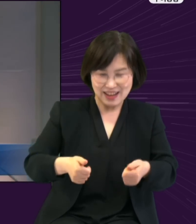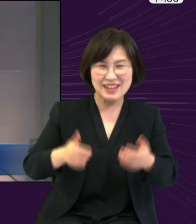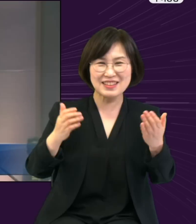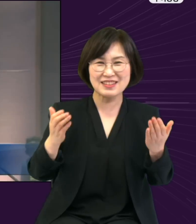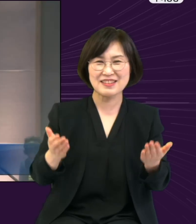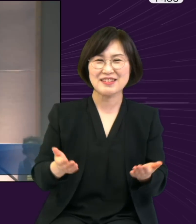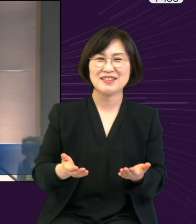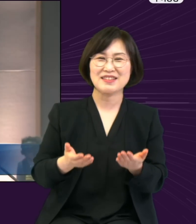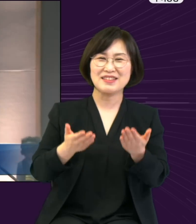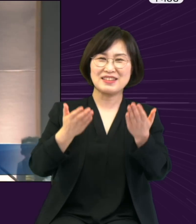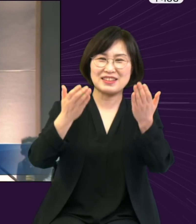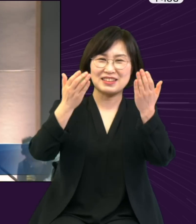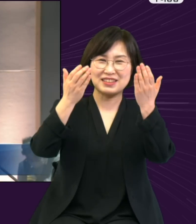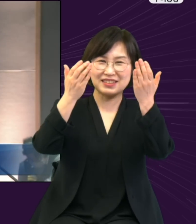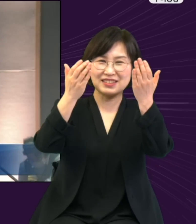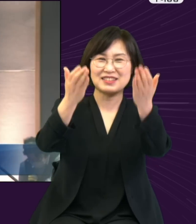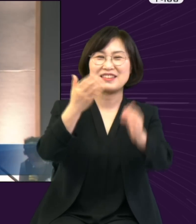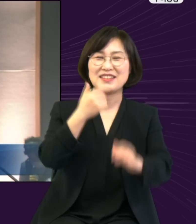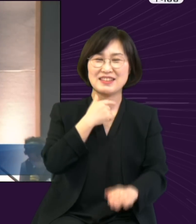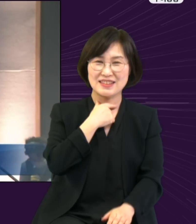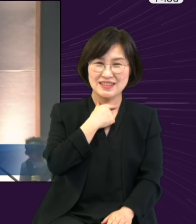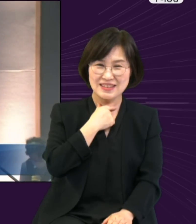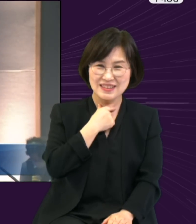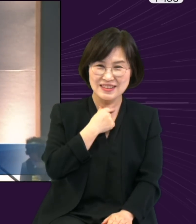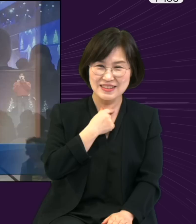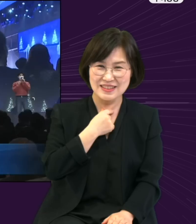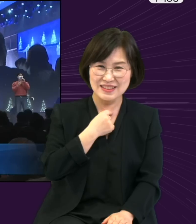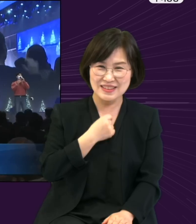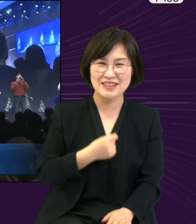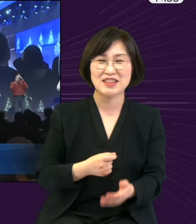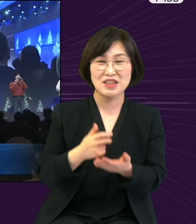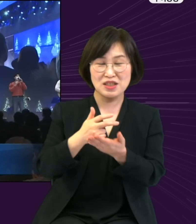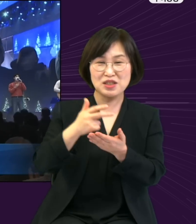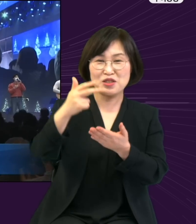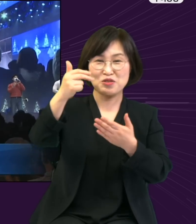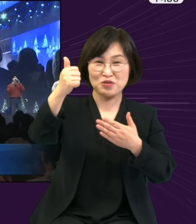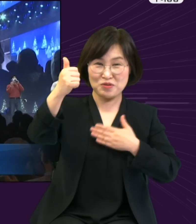경배하리. 우리 다시 한번 정신으로